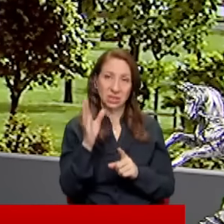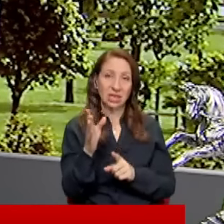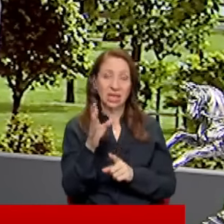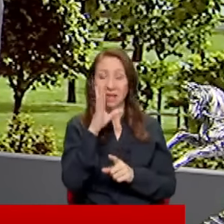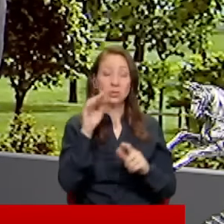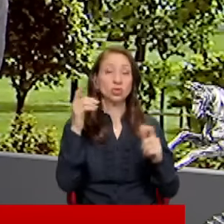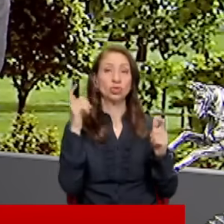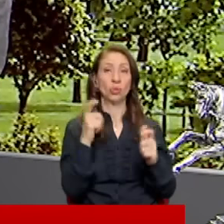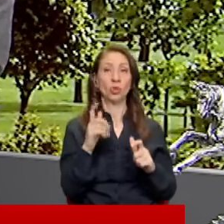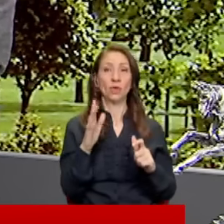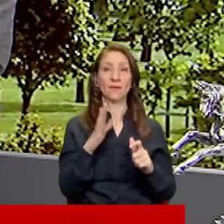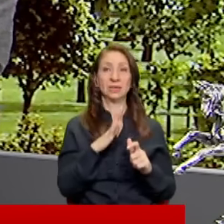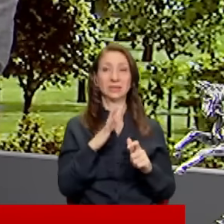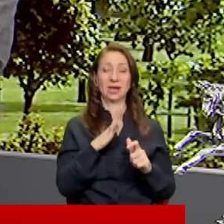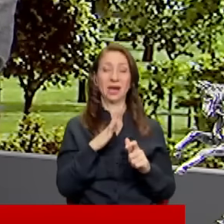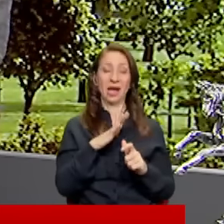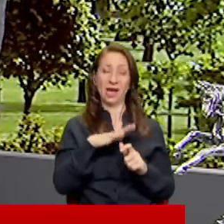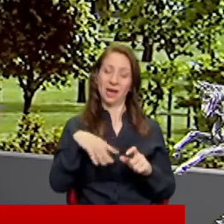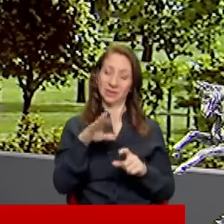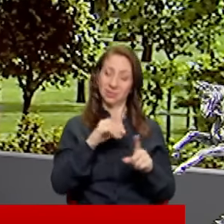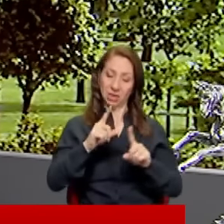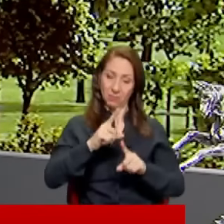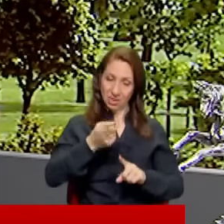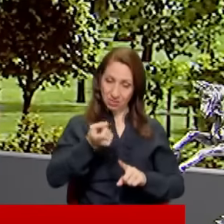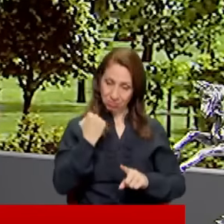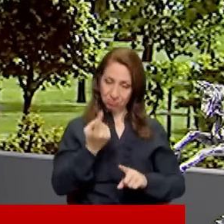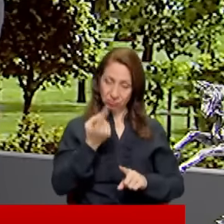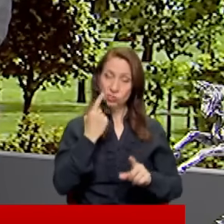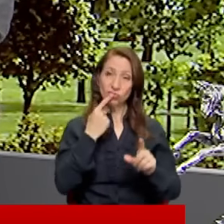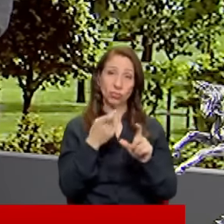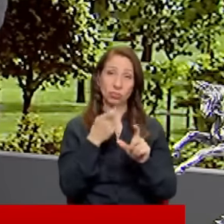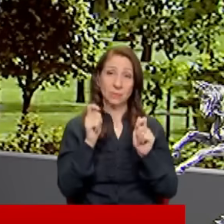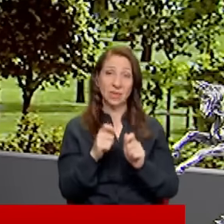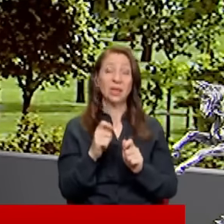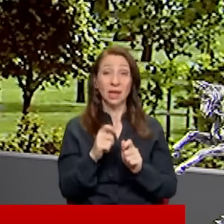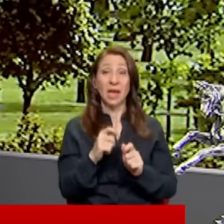Kimin Sorumluluğu varsa herkes yargılansın bir